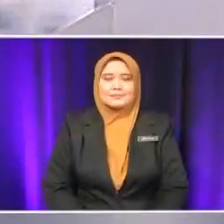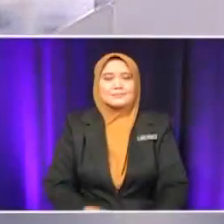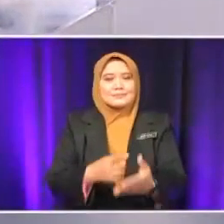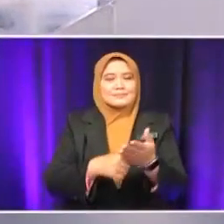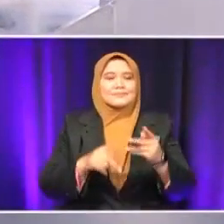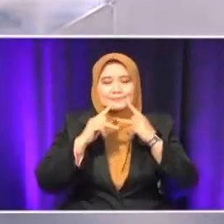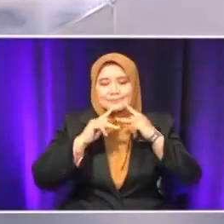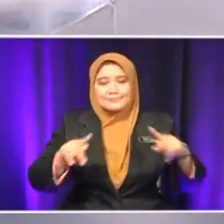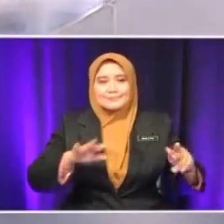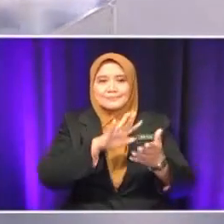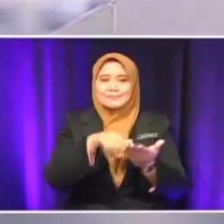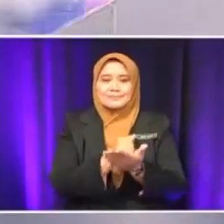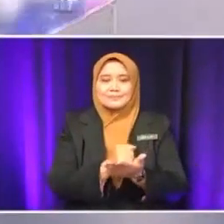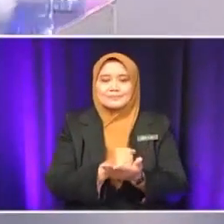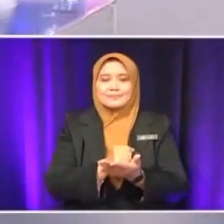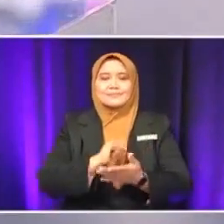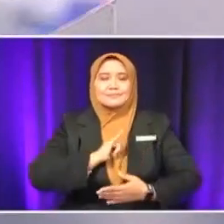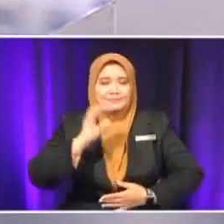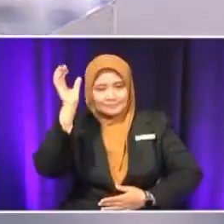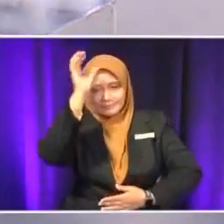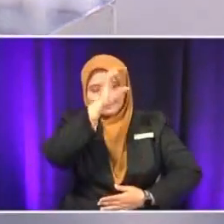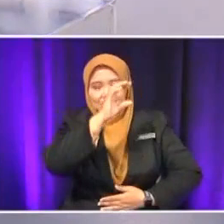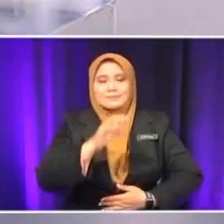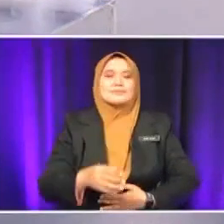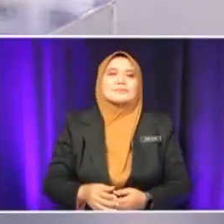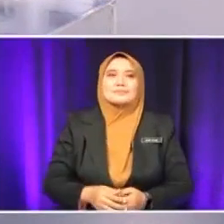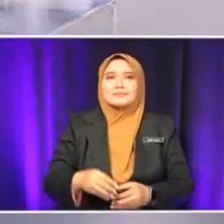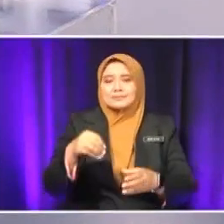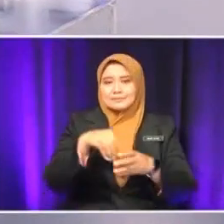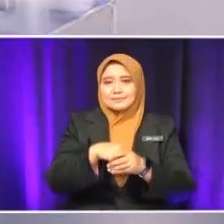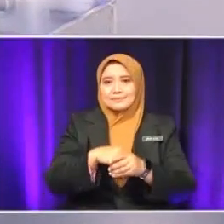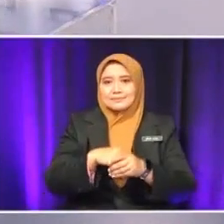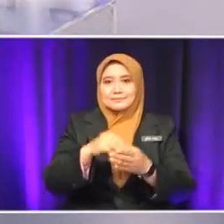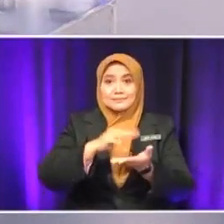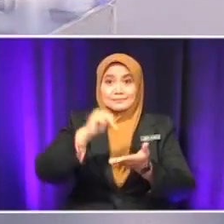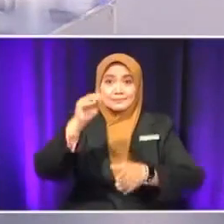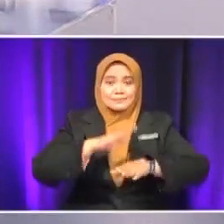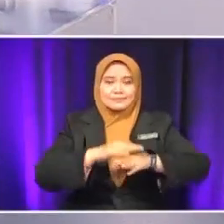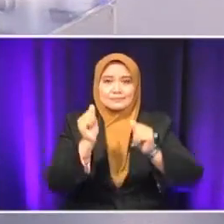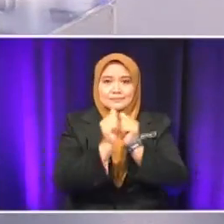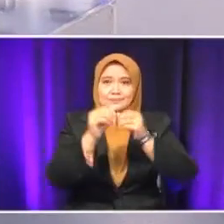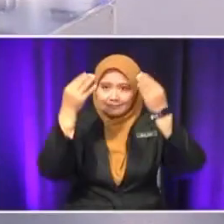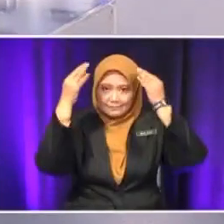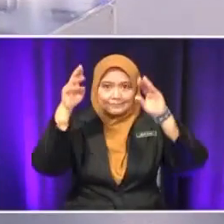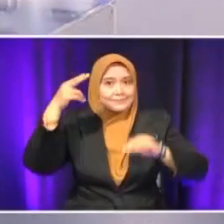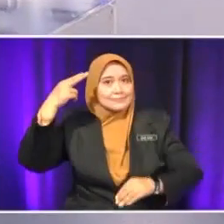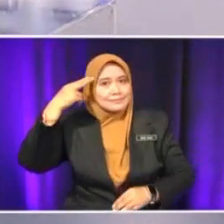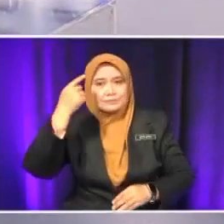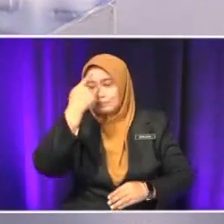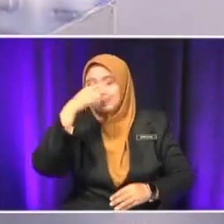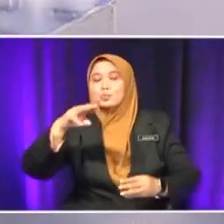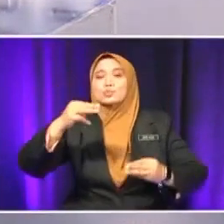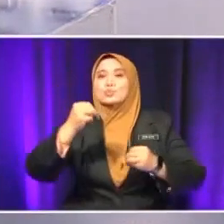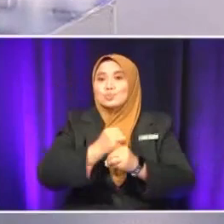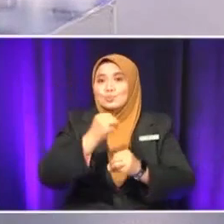Apa khabar semua? Saya Chris MJ, temankan anda di slot menengah atas bersama dengan Cikgu Hadi untuk